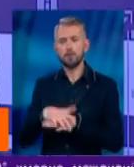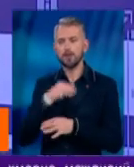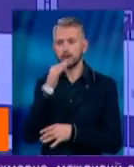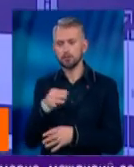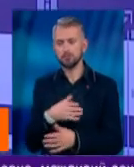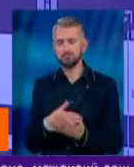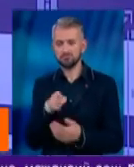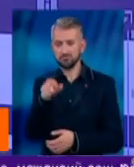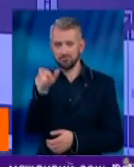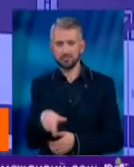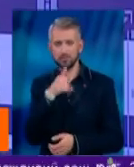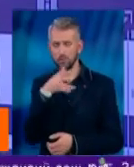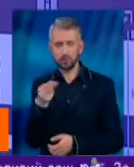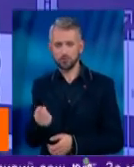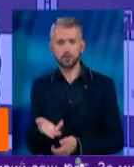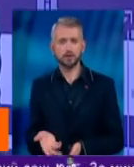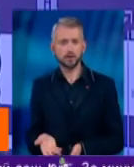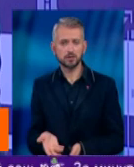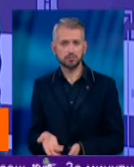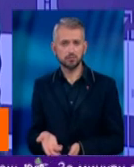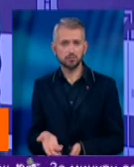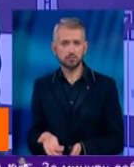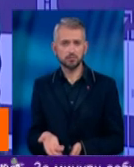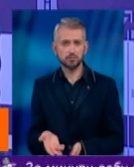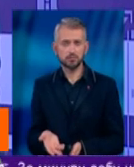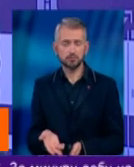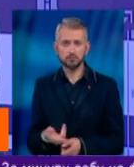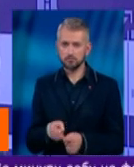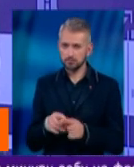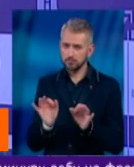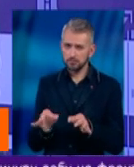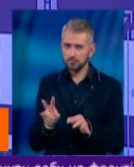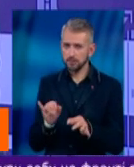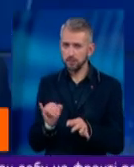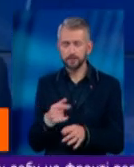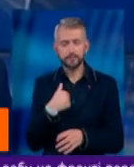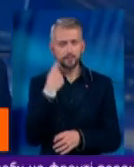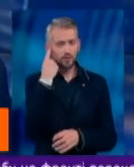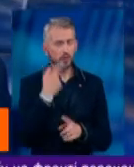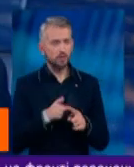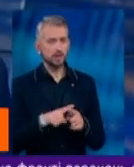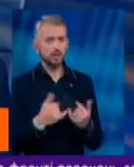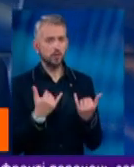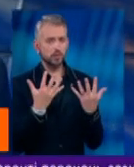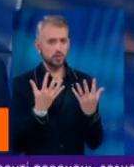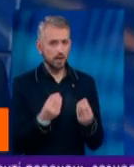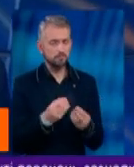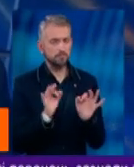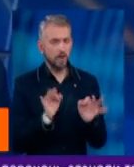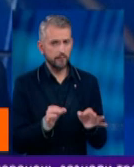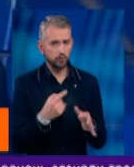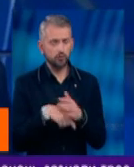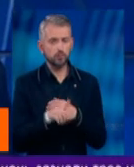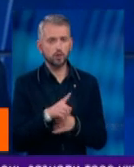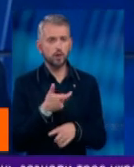ось людина не може сплачувати. Це правильно чи ні? Я думаю, що це на сьогоднішній момент правильно, тому що